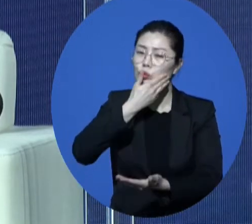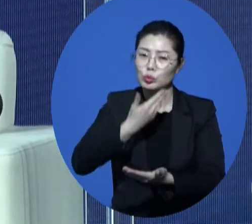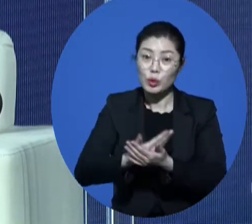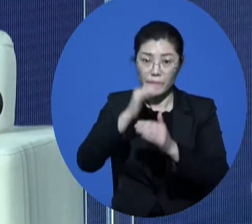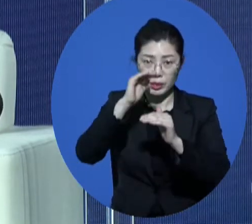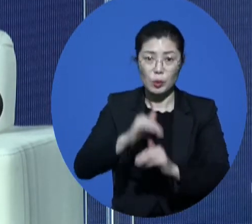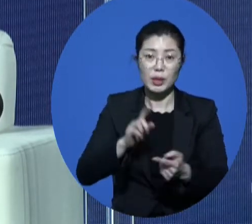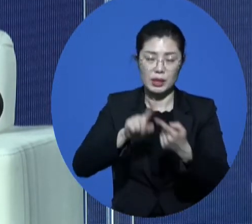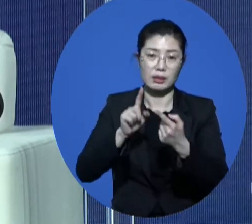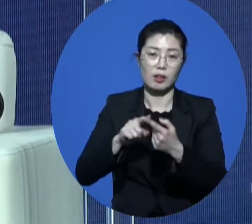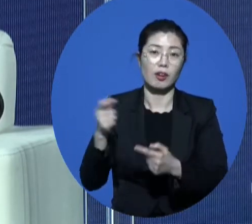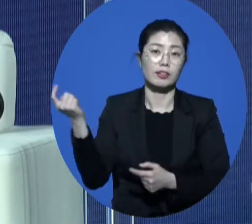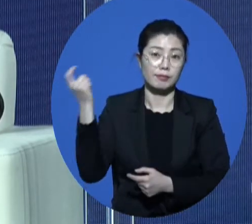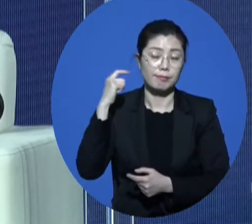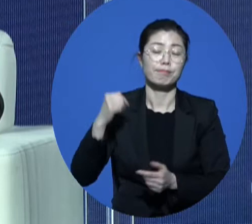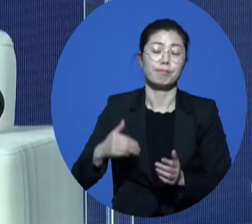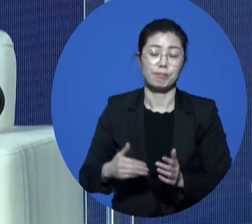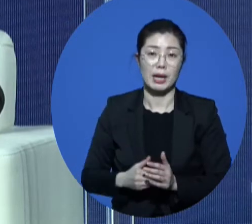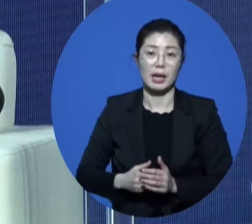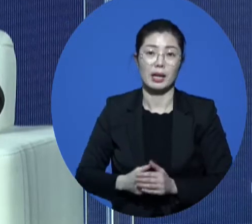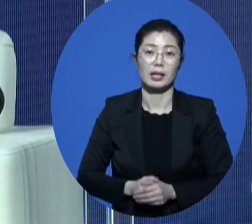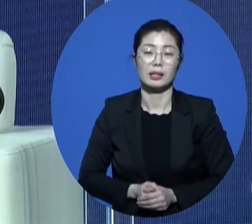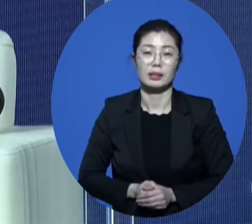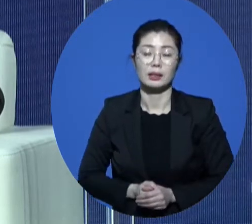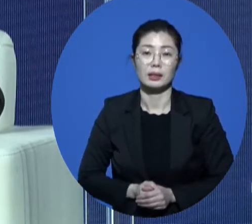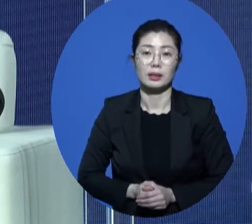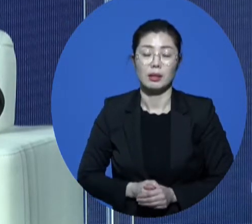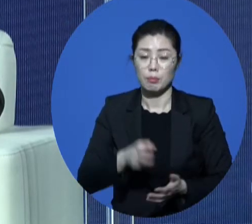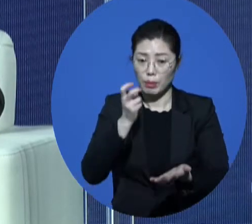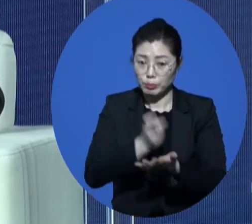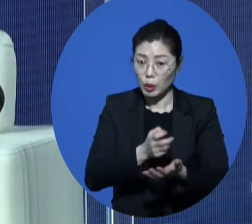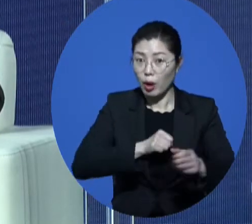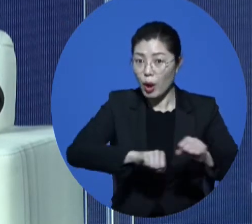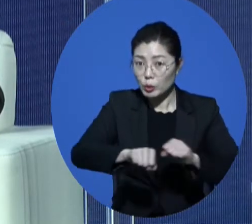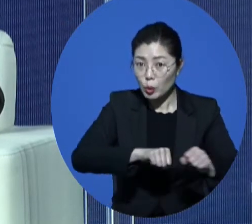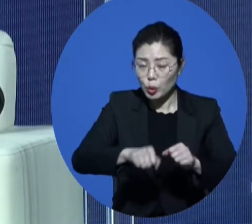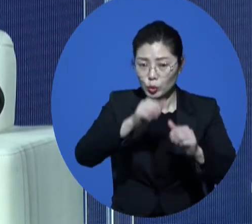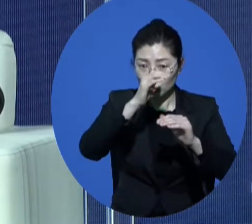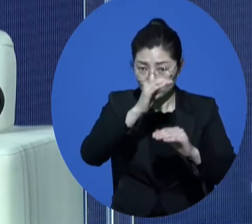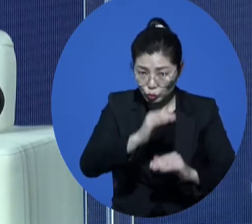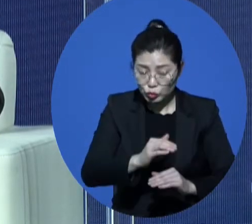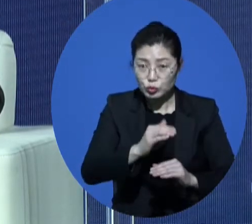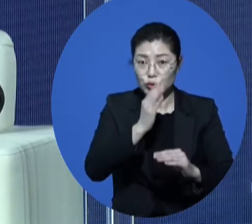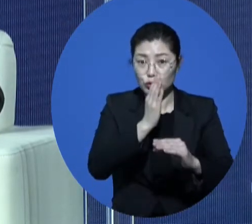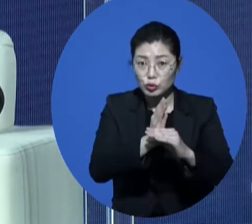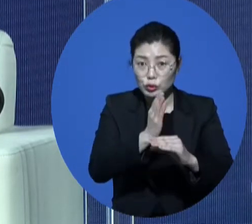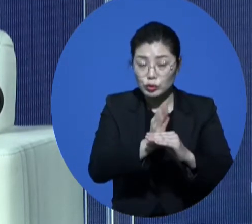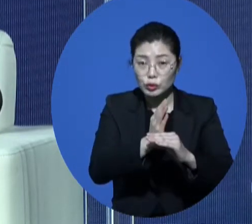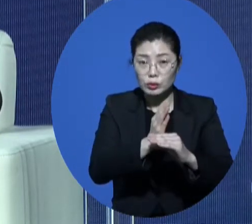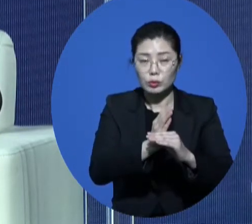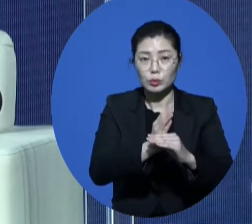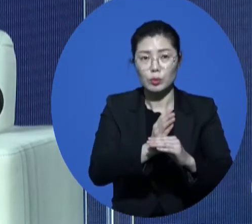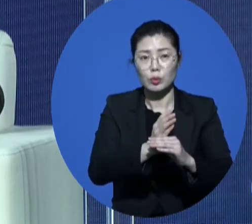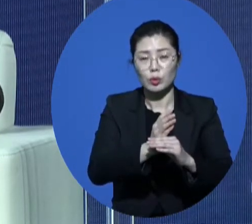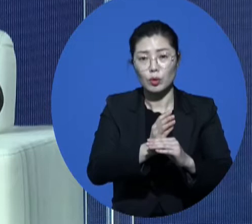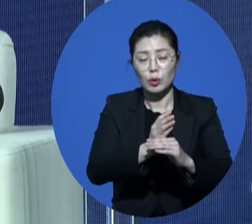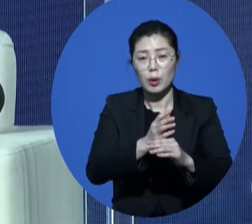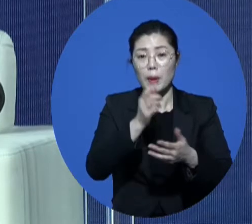중요성에 대해서 말씀을 해주셨습니다. 그리고 그 법적 활동 중에서도 그 국제적인 그